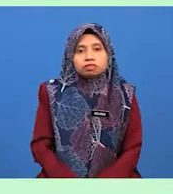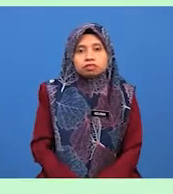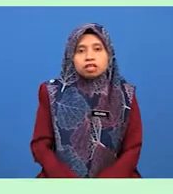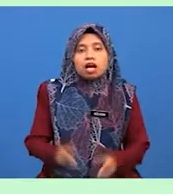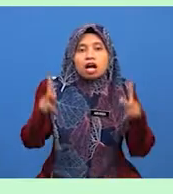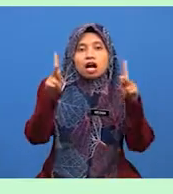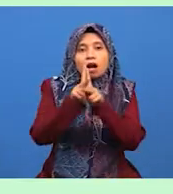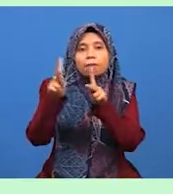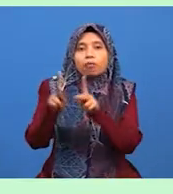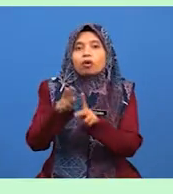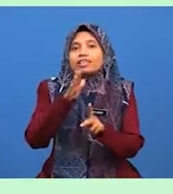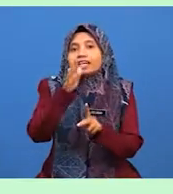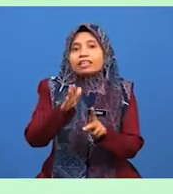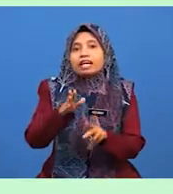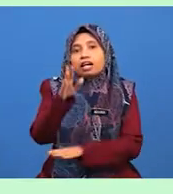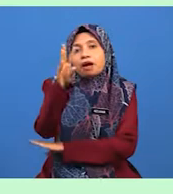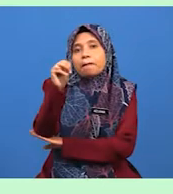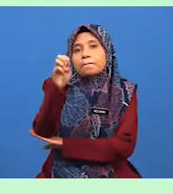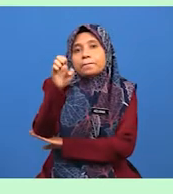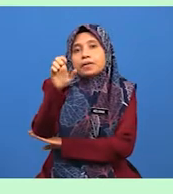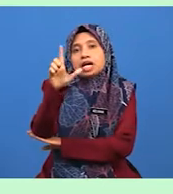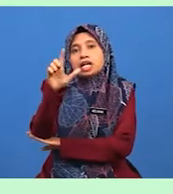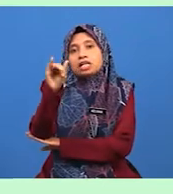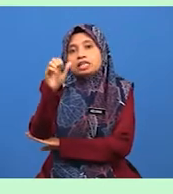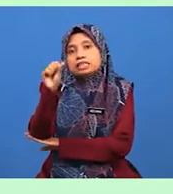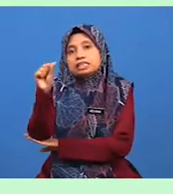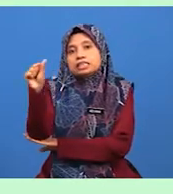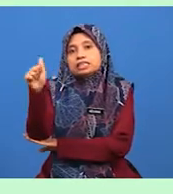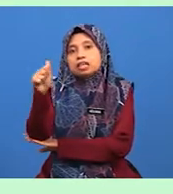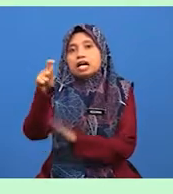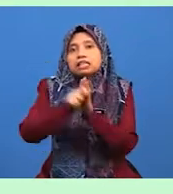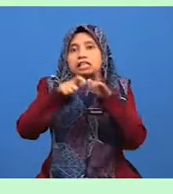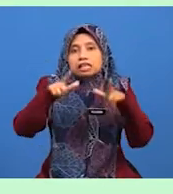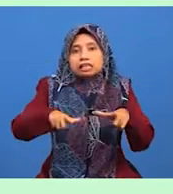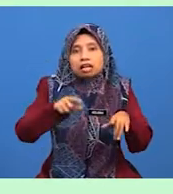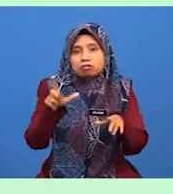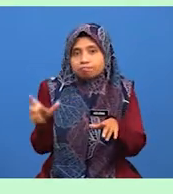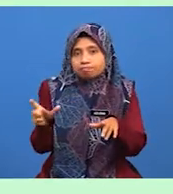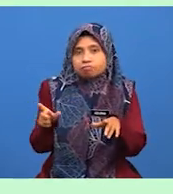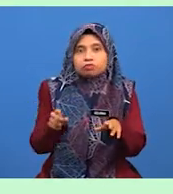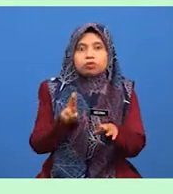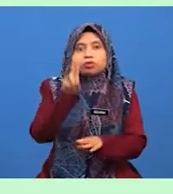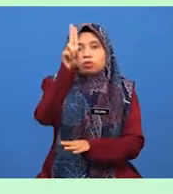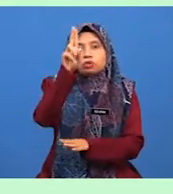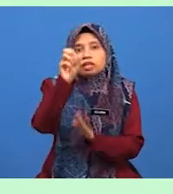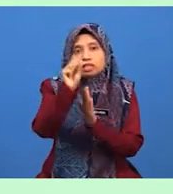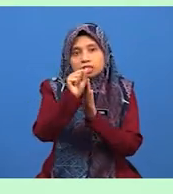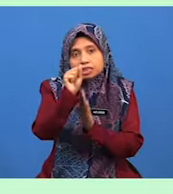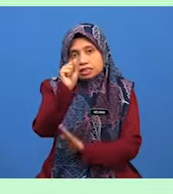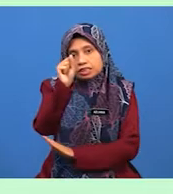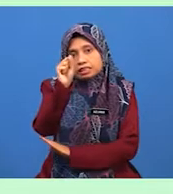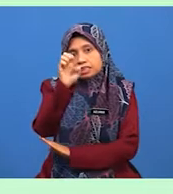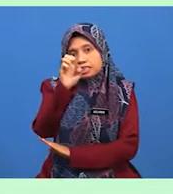Kampung Nenek Melissa terletak ruang jawapan utara semenanjung.